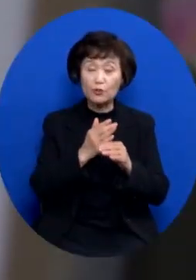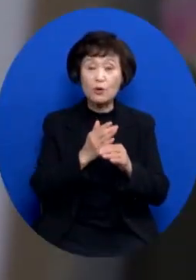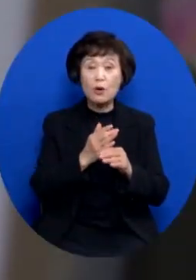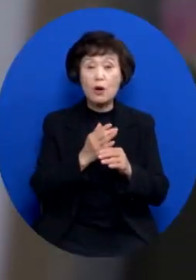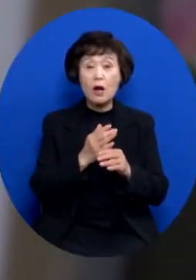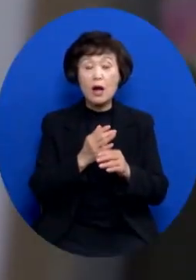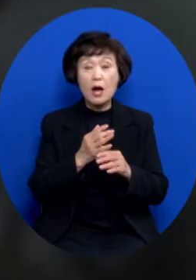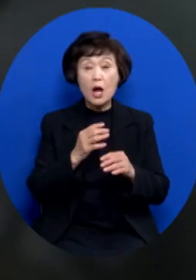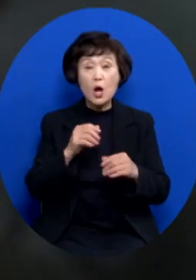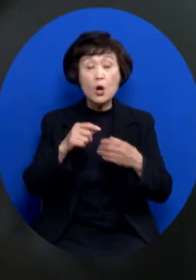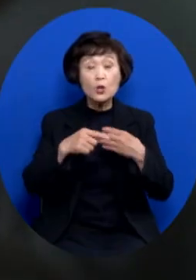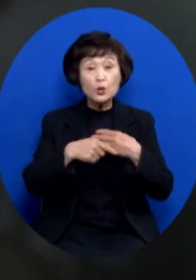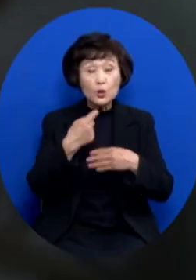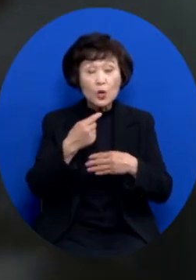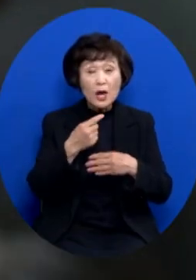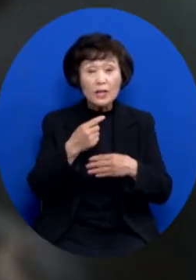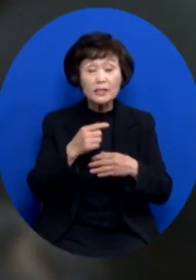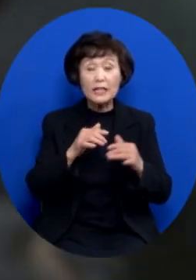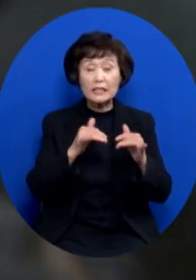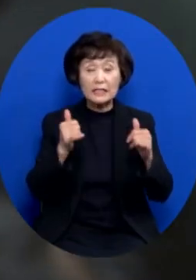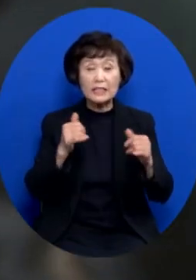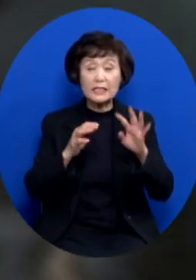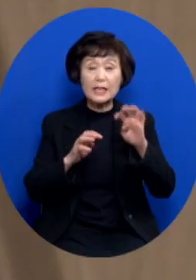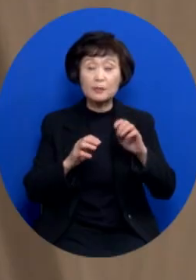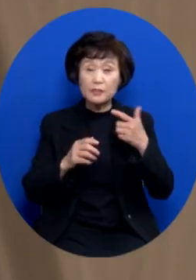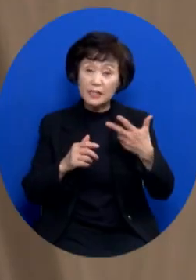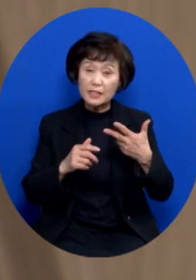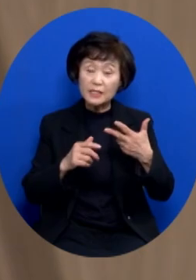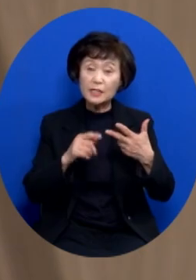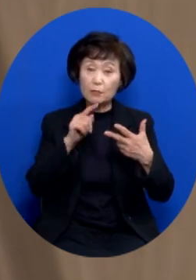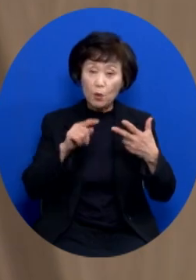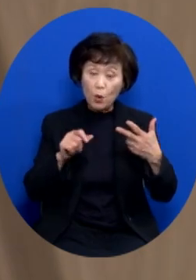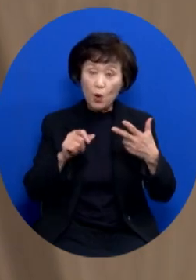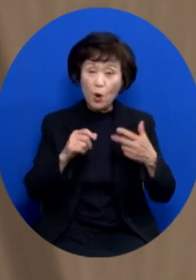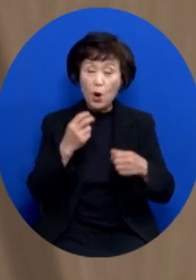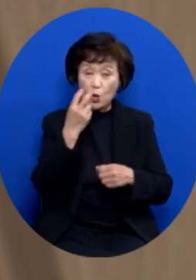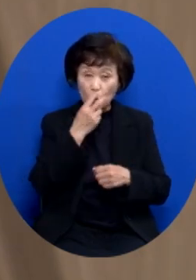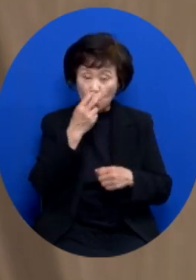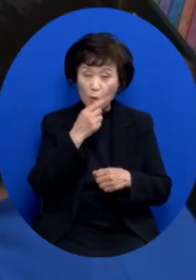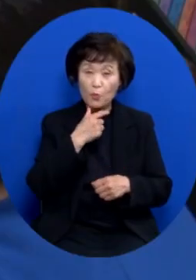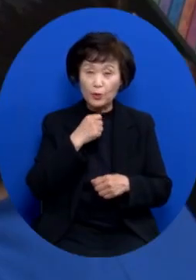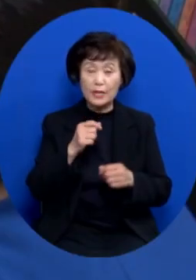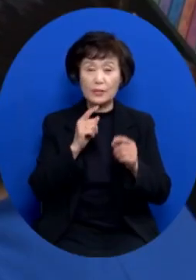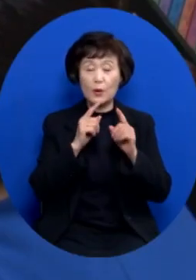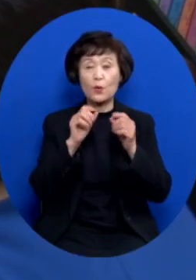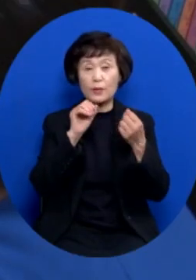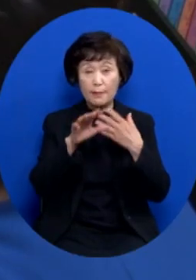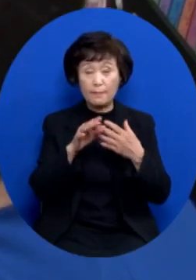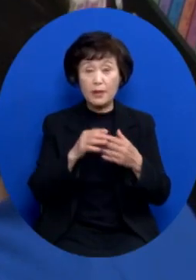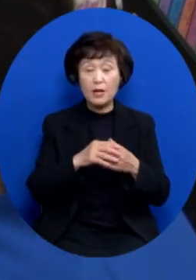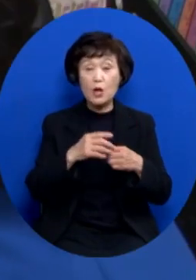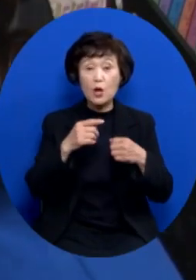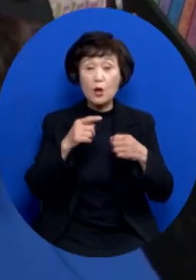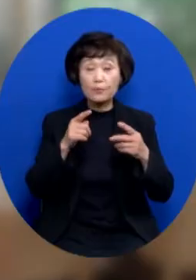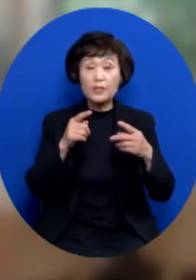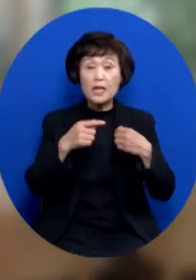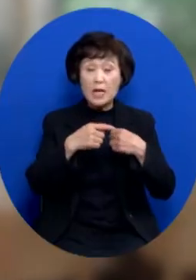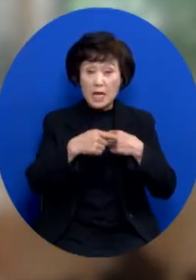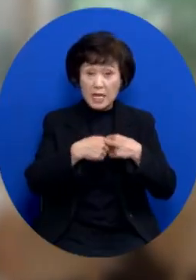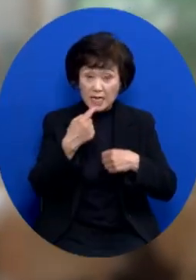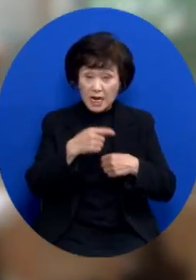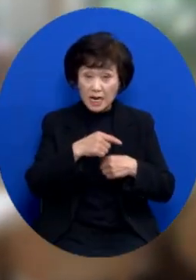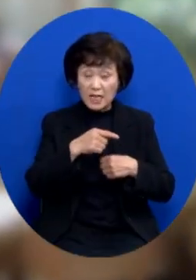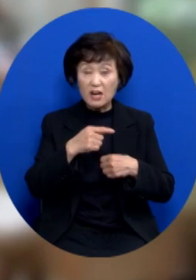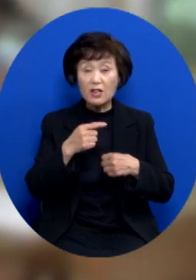71.3%, 초등학생 학부모는 47.2%가 돌봄 이용을 원한다고 답해 초등학교 1학년에